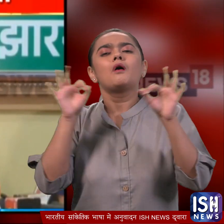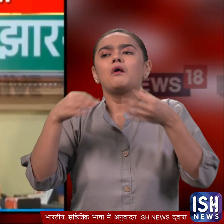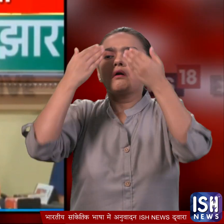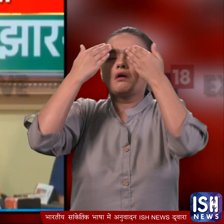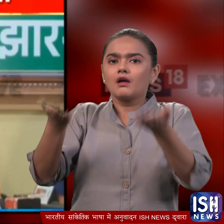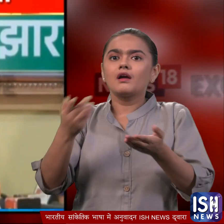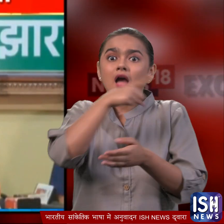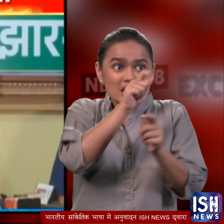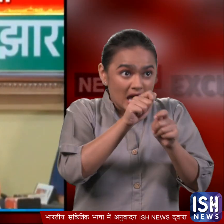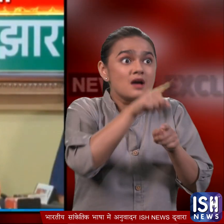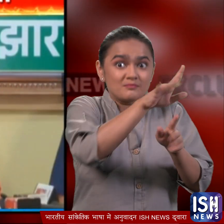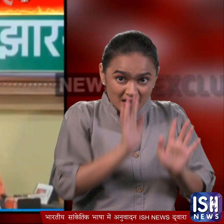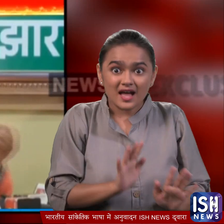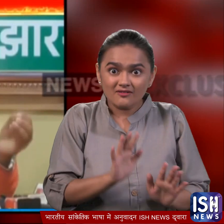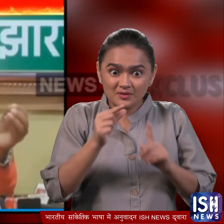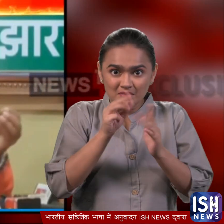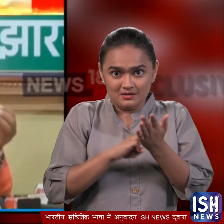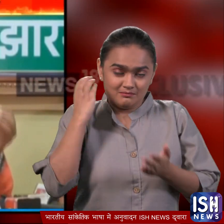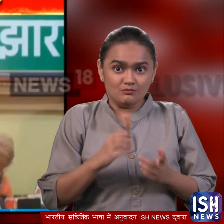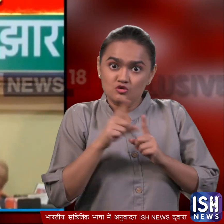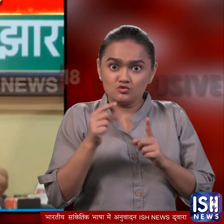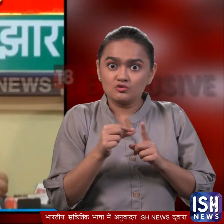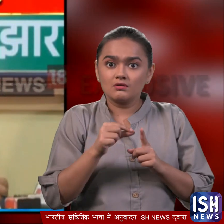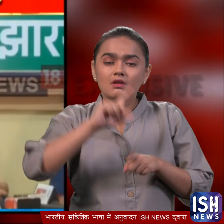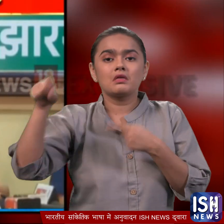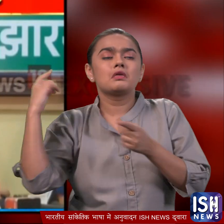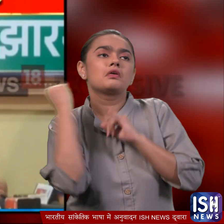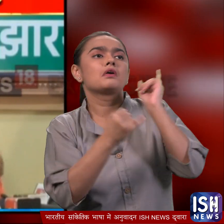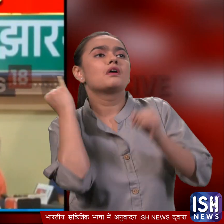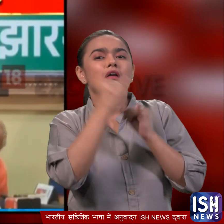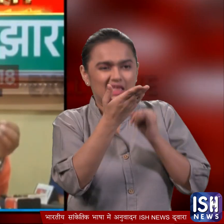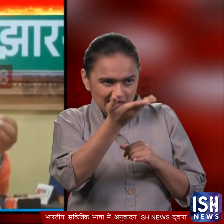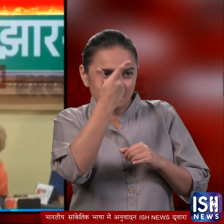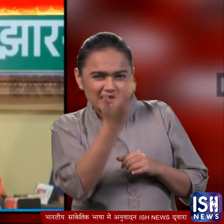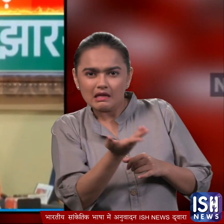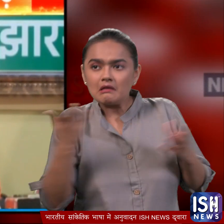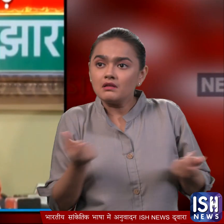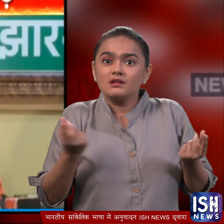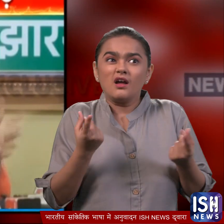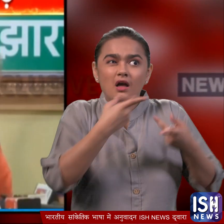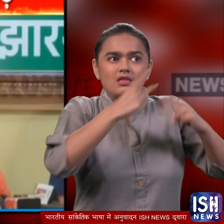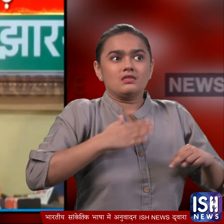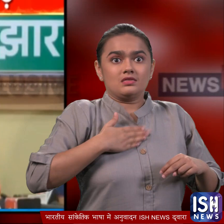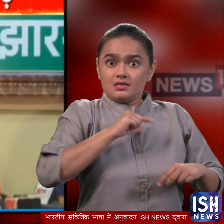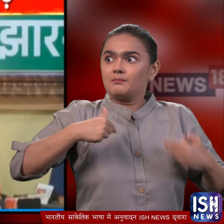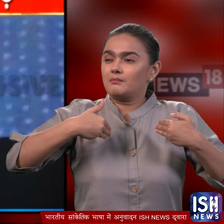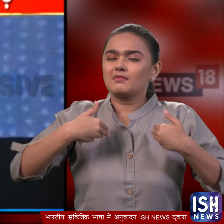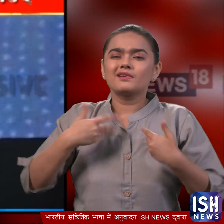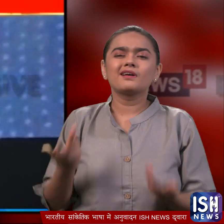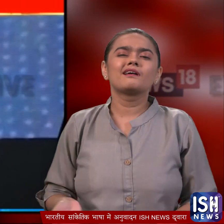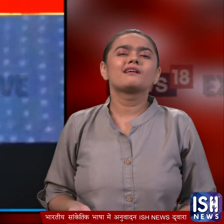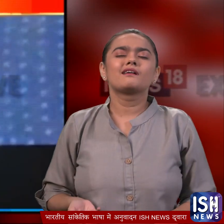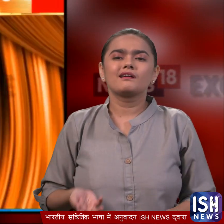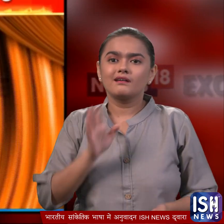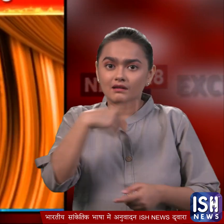नहीं, लेकिन जो किए हैं आदरणीय प्रधानमंत्री जी, तो उनकी योजना पर श्रेय लेने के लिए होड़ मची रहती है।